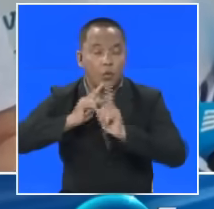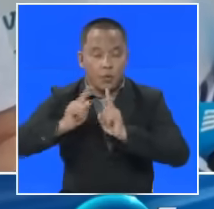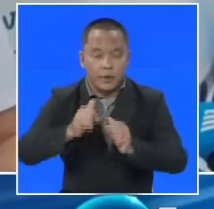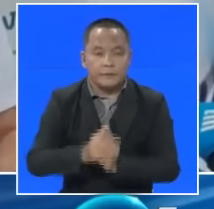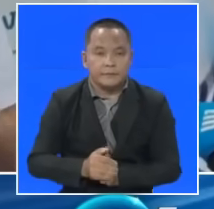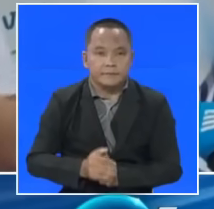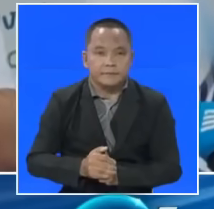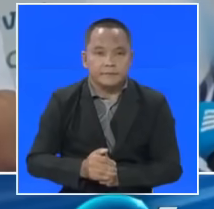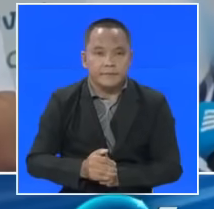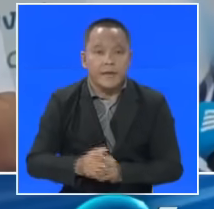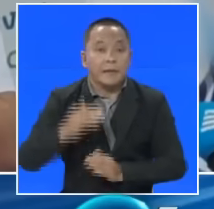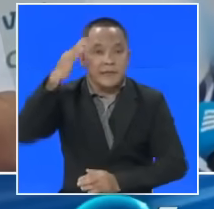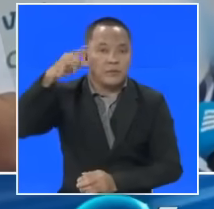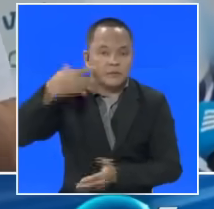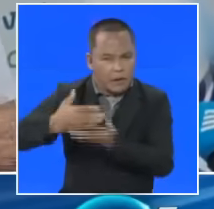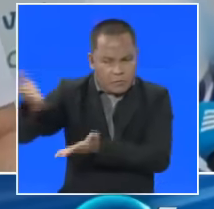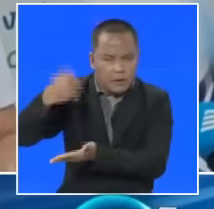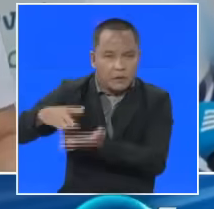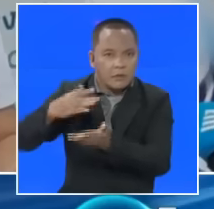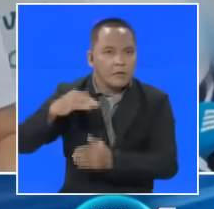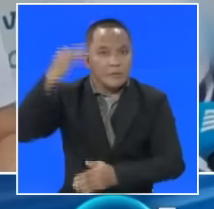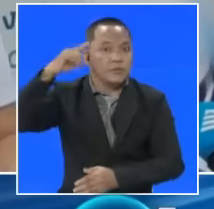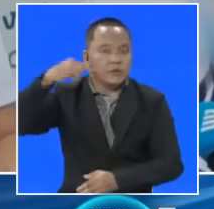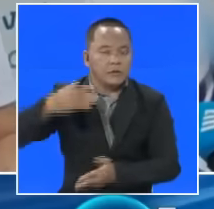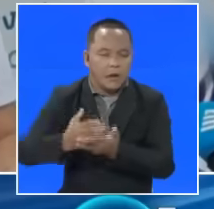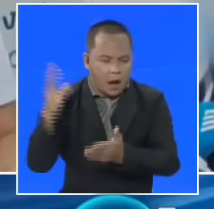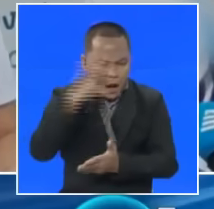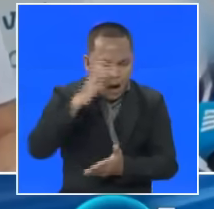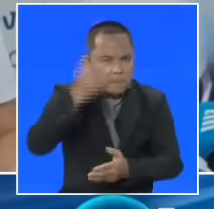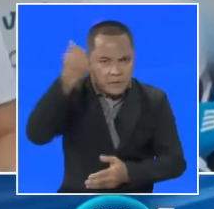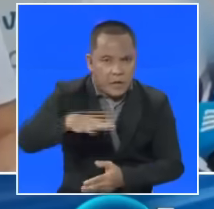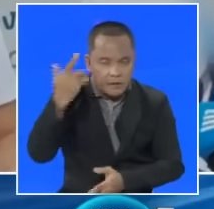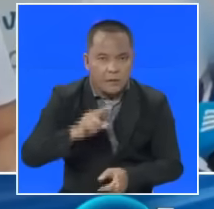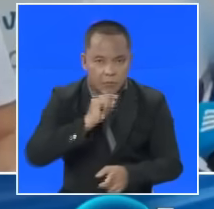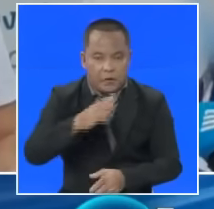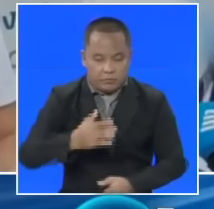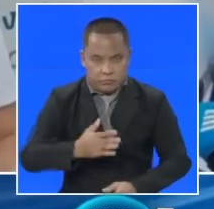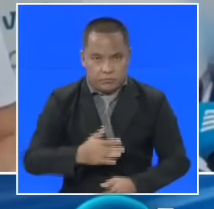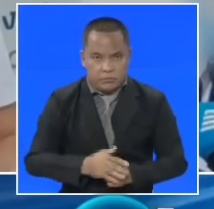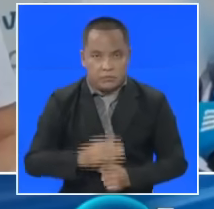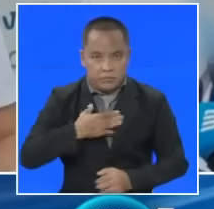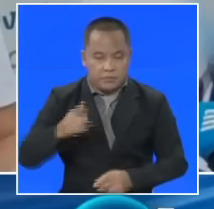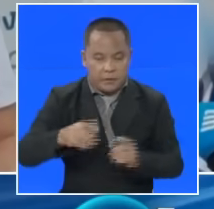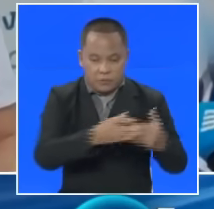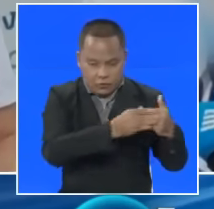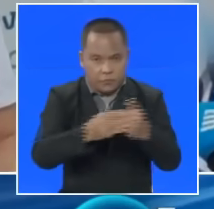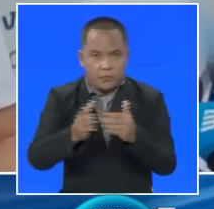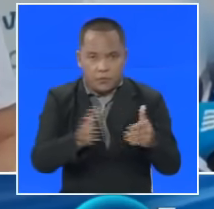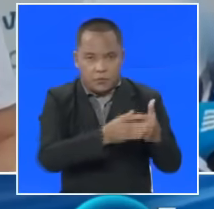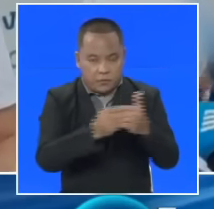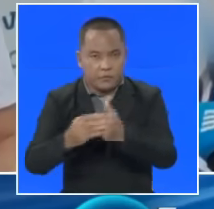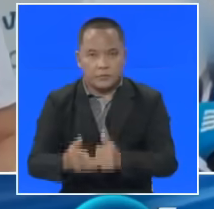ก็ให้พี่สาวโอนเงินคืนแต่พี่สาวไม่ยอมยังหาไม่ได้เขาก็บอกให้ผมไปกับเขา